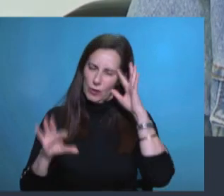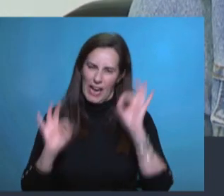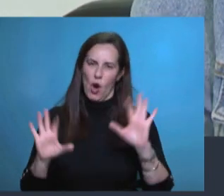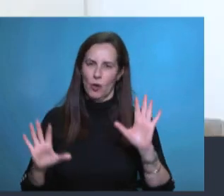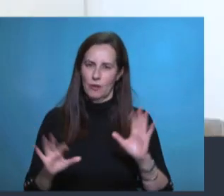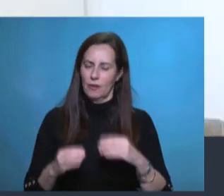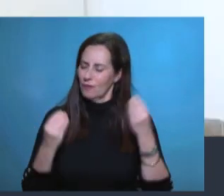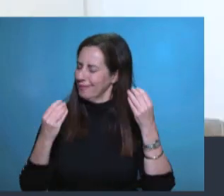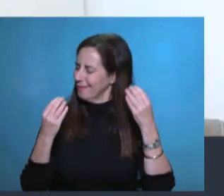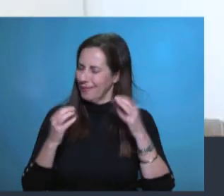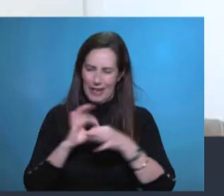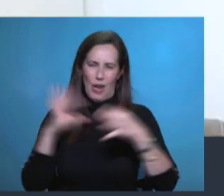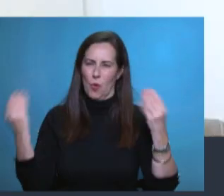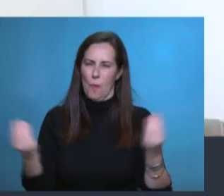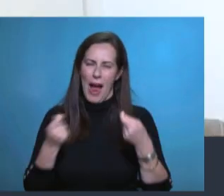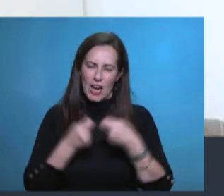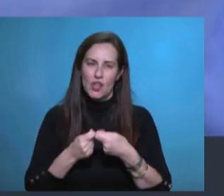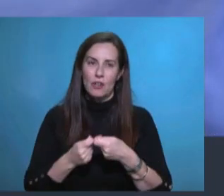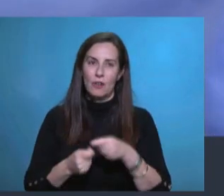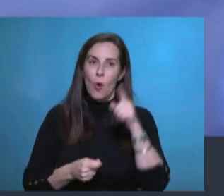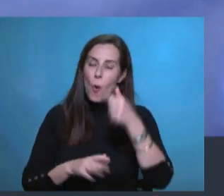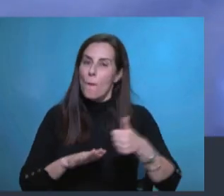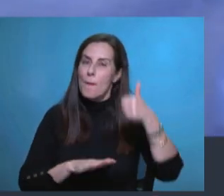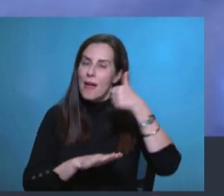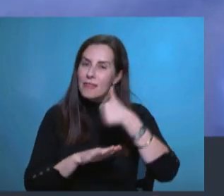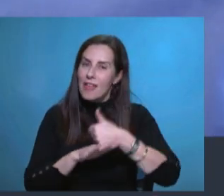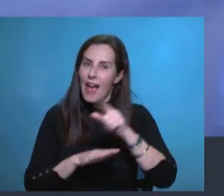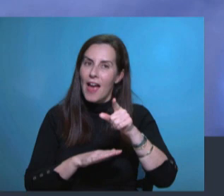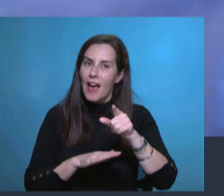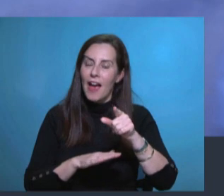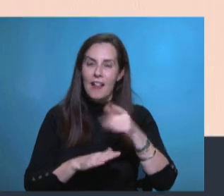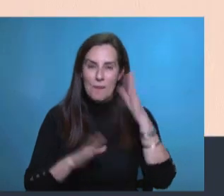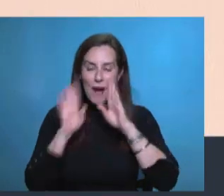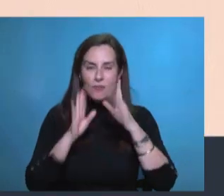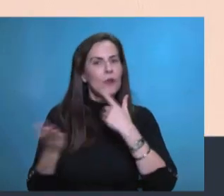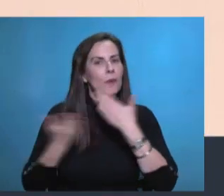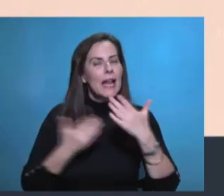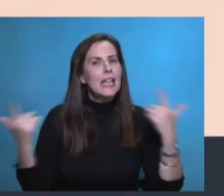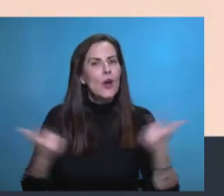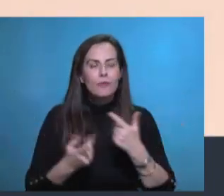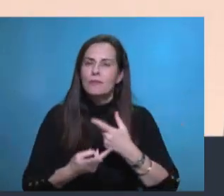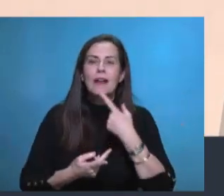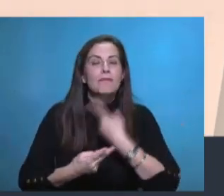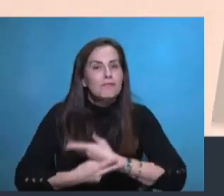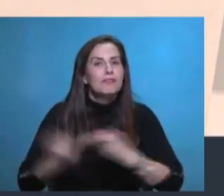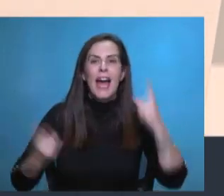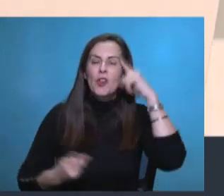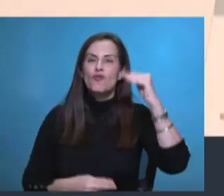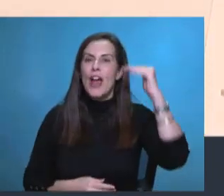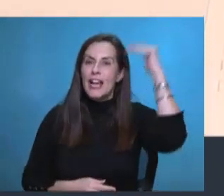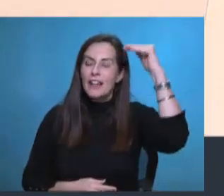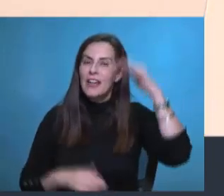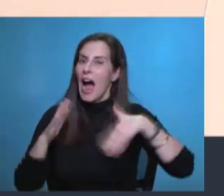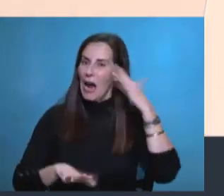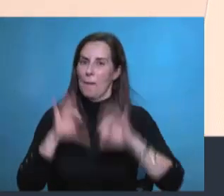מהקשר לחלוטין. דוד מנהל דף בו הוא מזמין את העוקבים לאירוע חשיפת דעותיו של גנץ לאחר הבחירות.